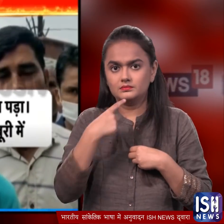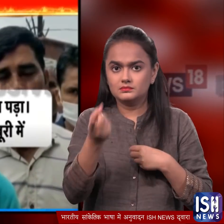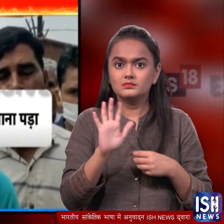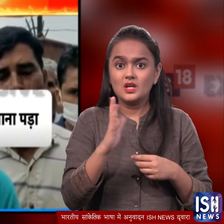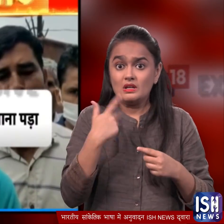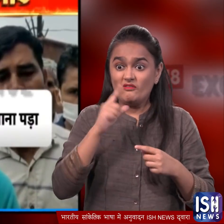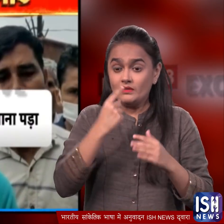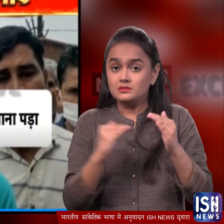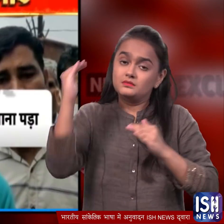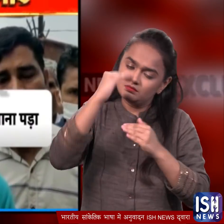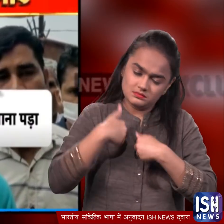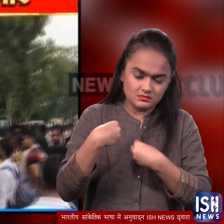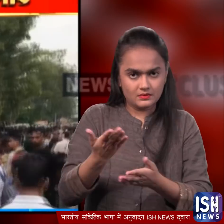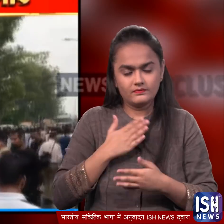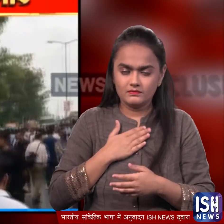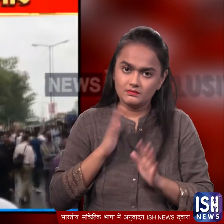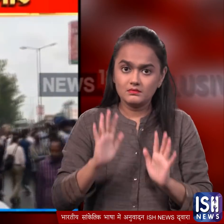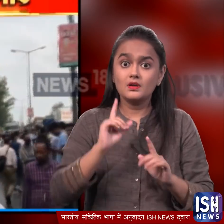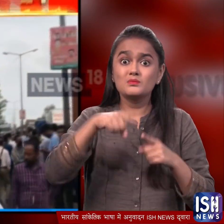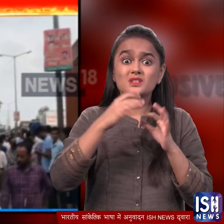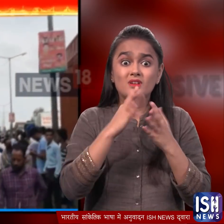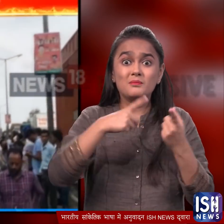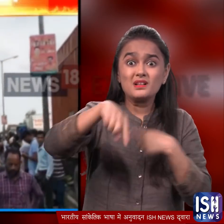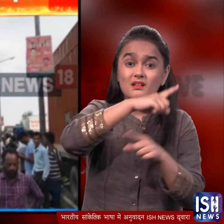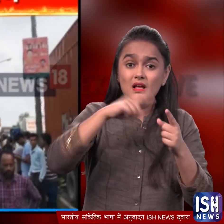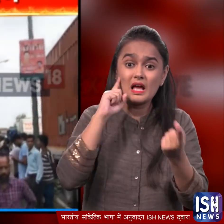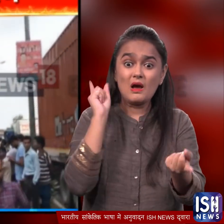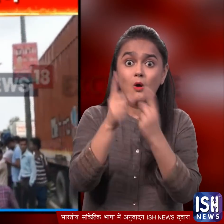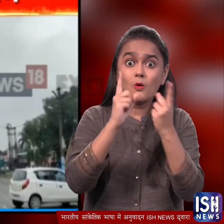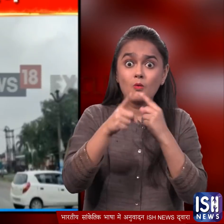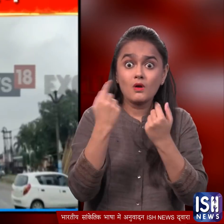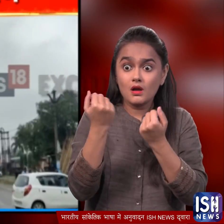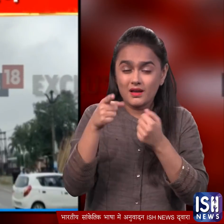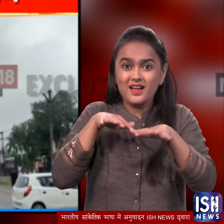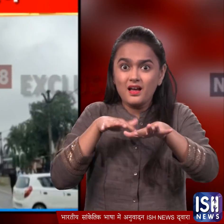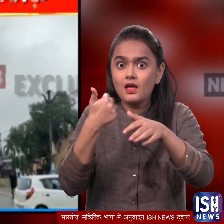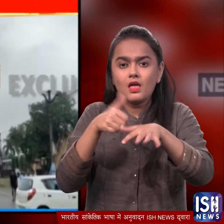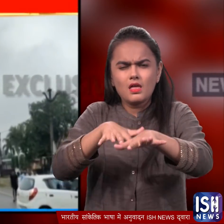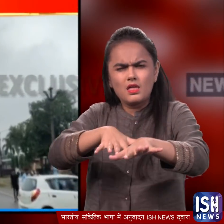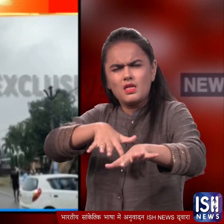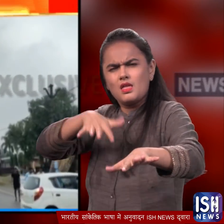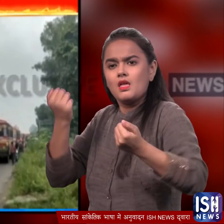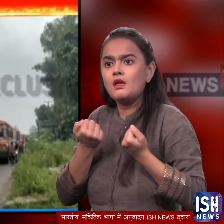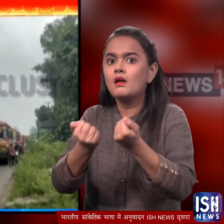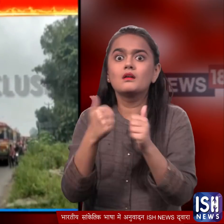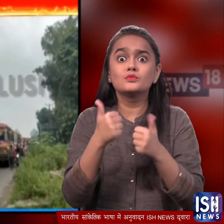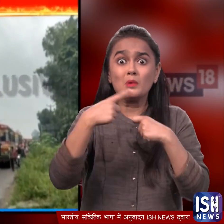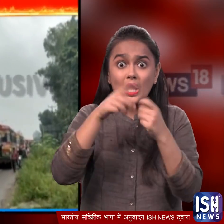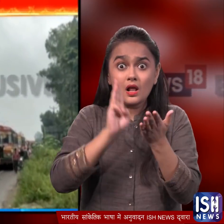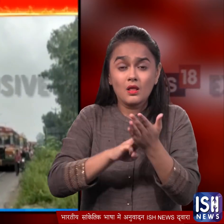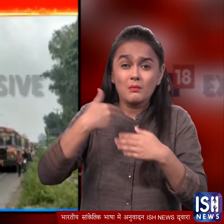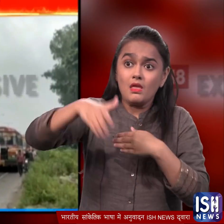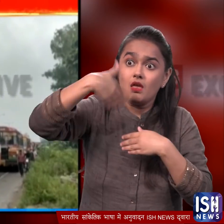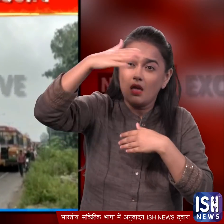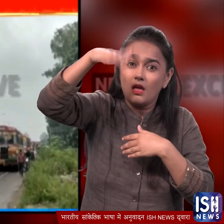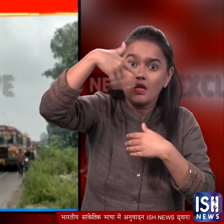पड़ा। मजबूरी में जाम लगाना पड़ा। अगवा लड़की के परिजनों के हंगामे से हाईवे के दोनों तरफ गाड़ियों की लंबी कतार लग गई। कई किलोमीटर